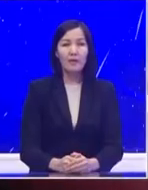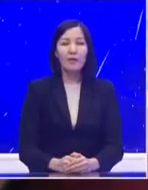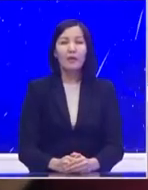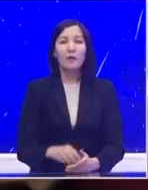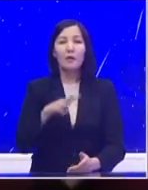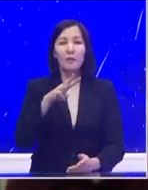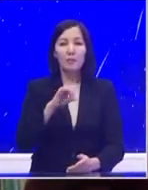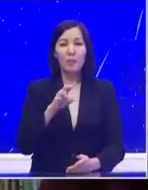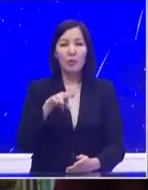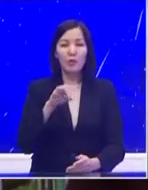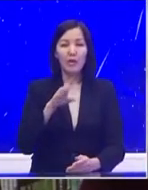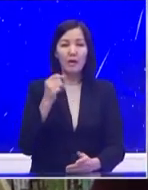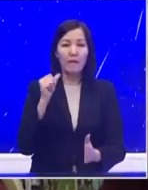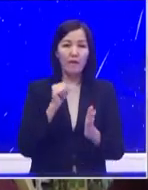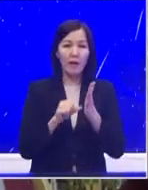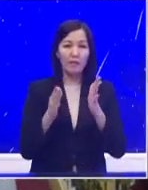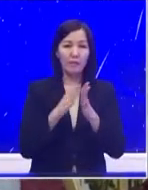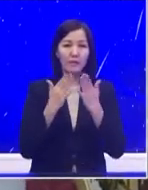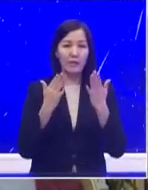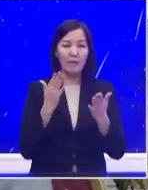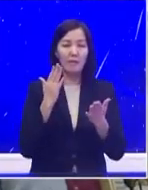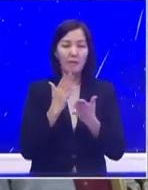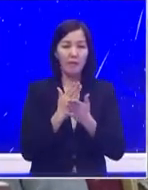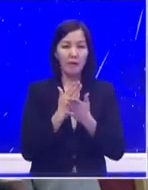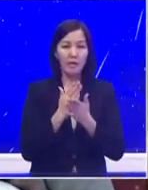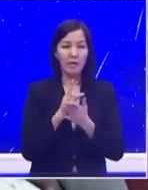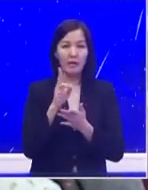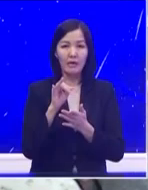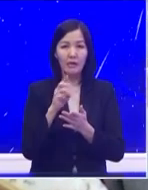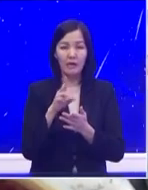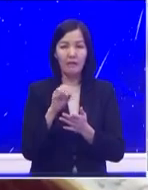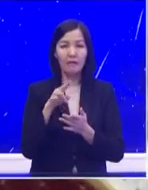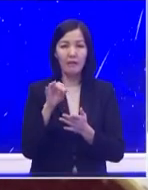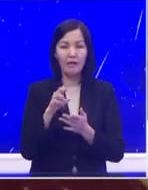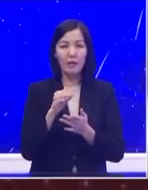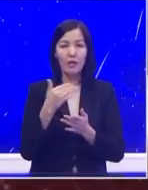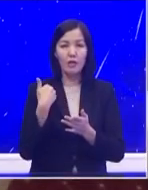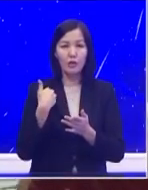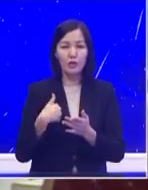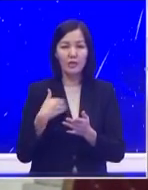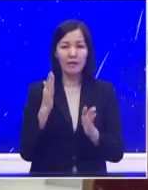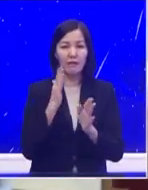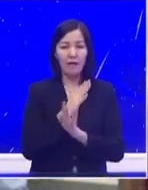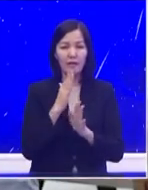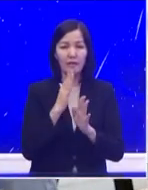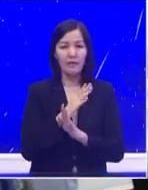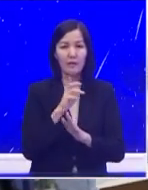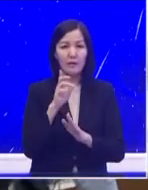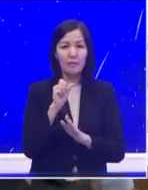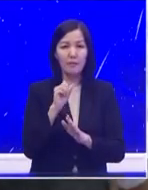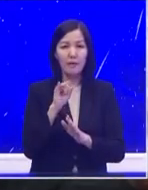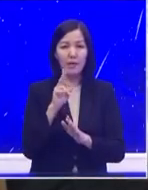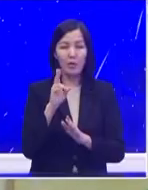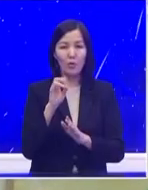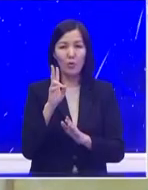Жұбан Молдағалиевтің 60-тан аса кітабы жарық көрді. Ол «Қыран дала», «Жесір тағдыры», «Сел», «Байқоңыр баспалдақтары»